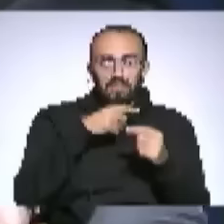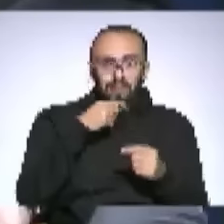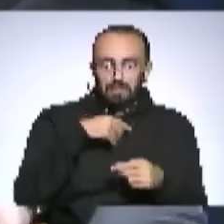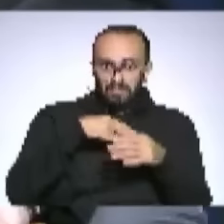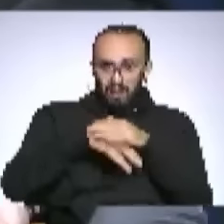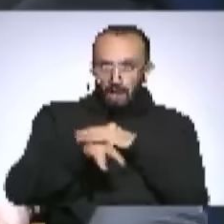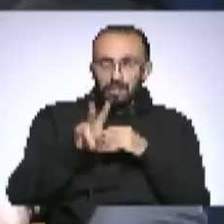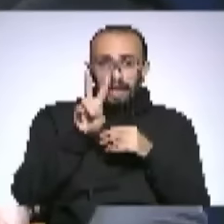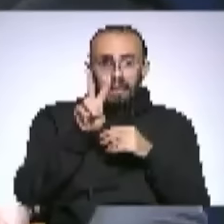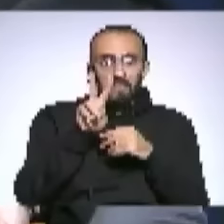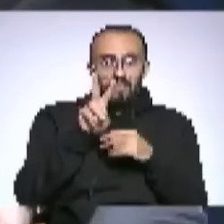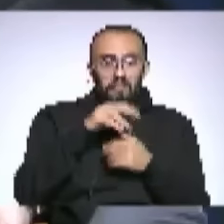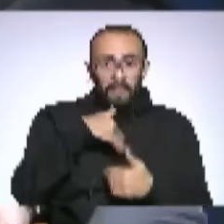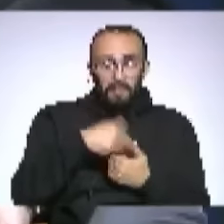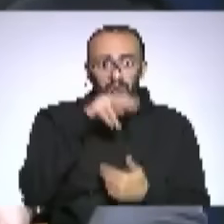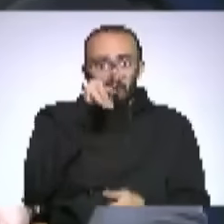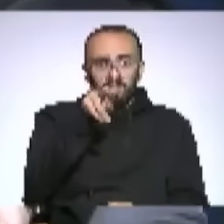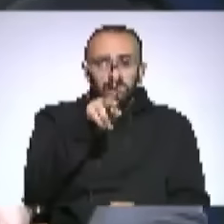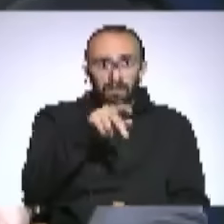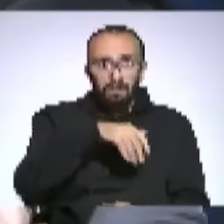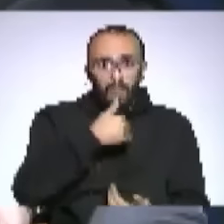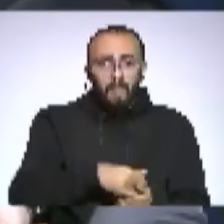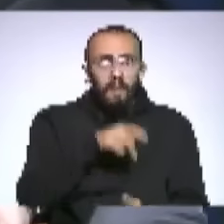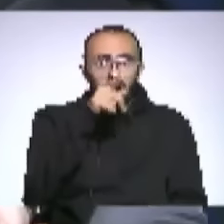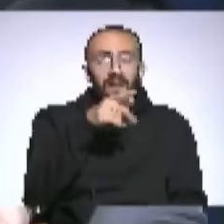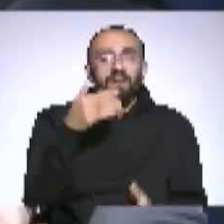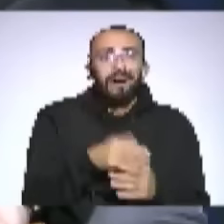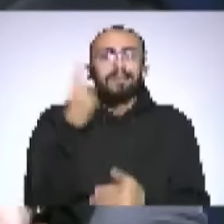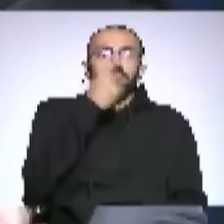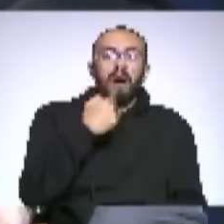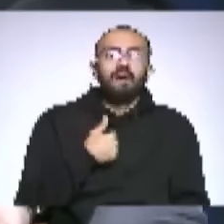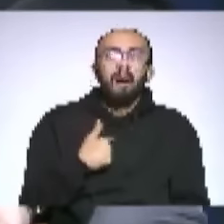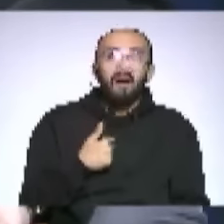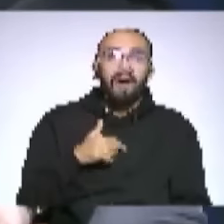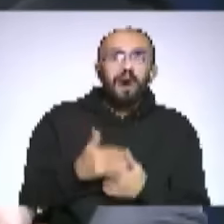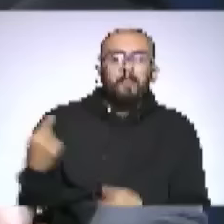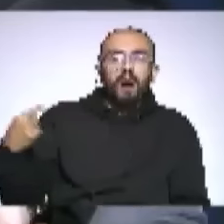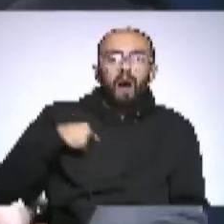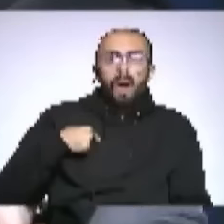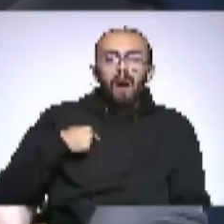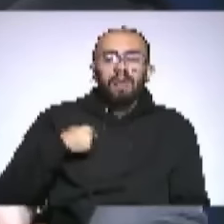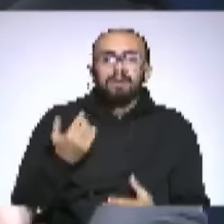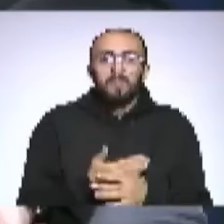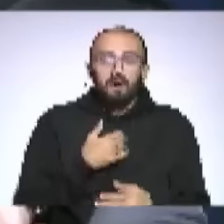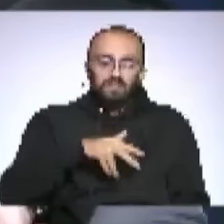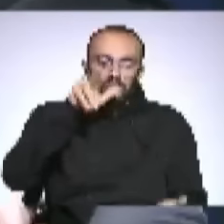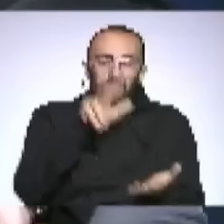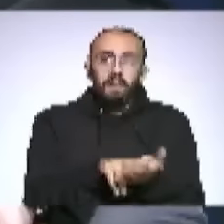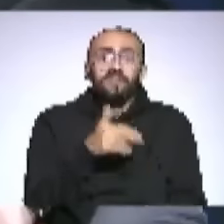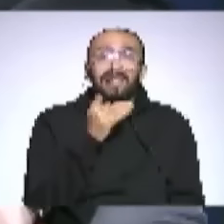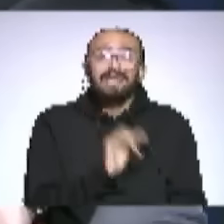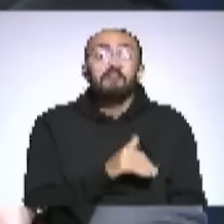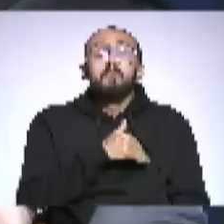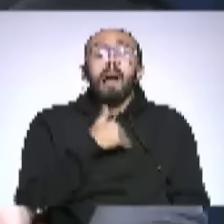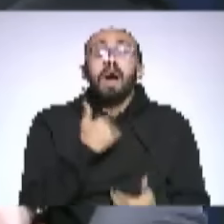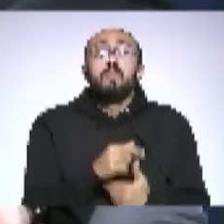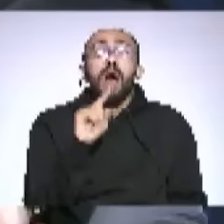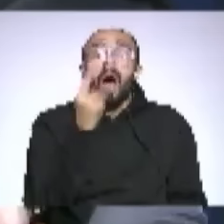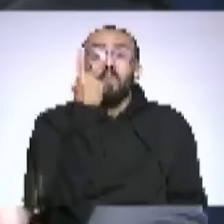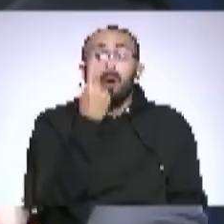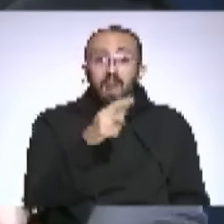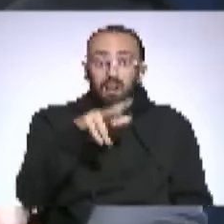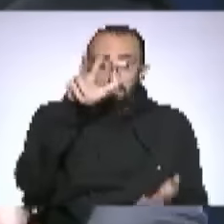تتحاكم وانا تحت مسائله قانونيه لان انا ددك تصريح من غير ما يبقى في حكم نهائي بالانفصال